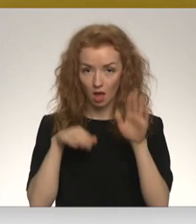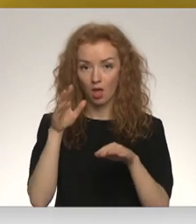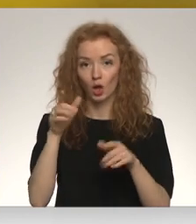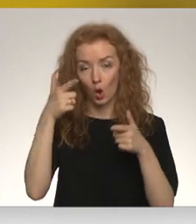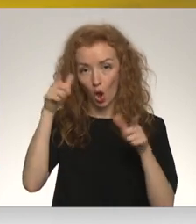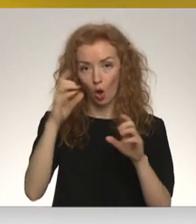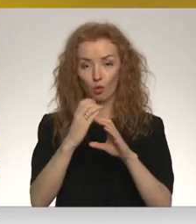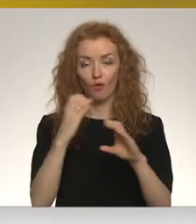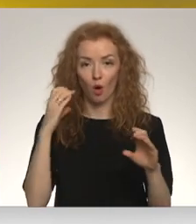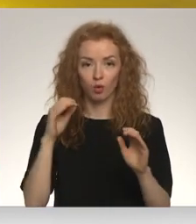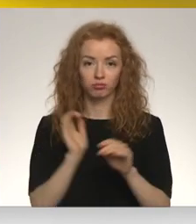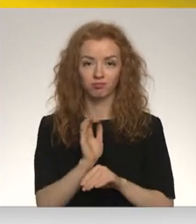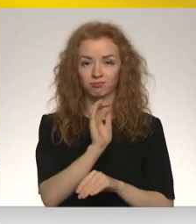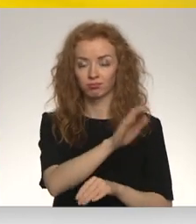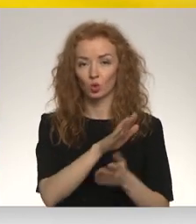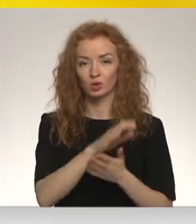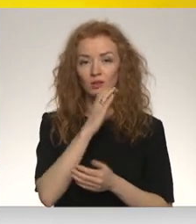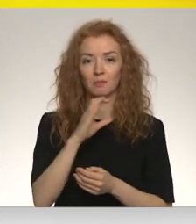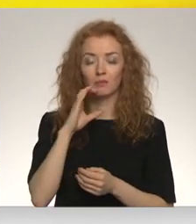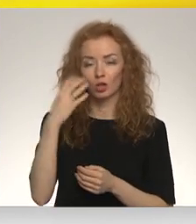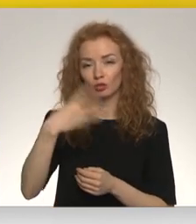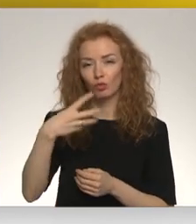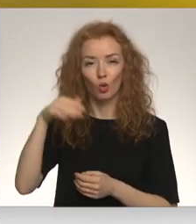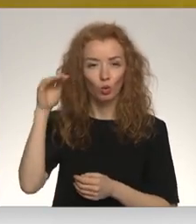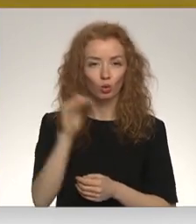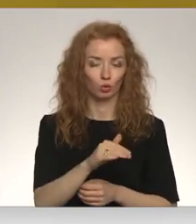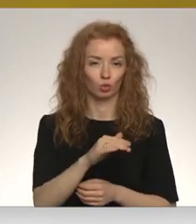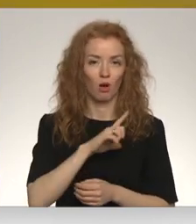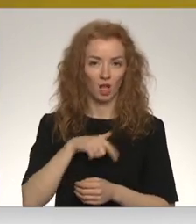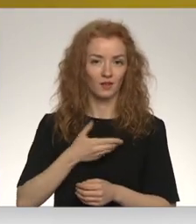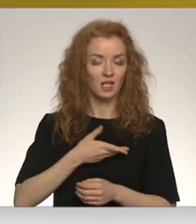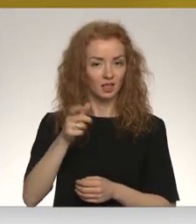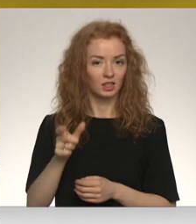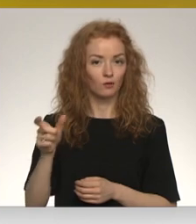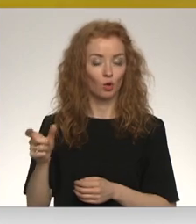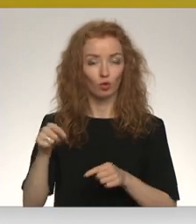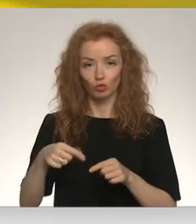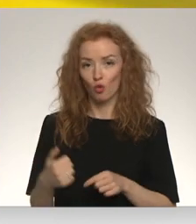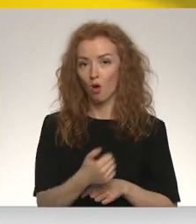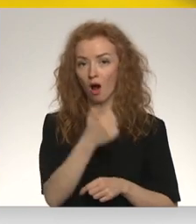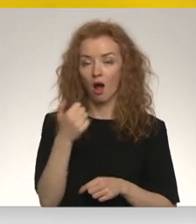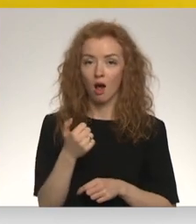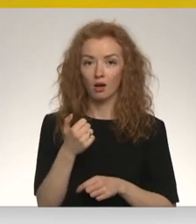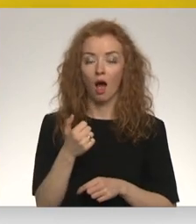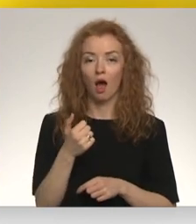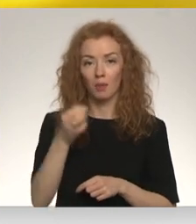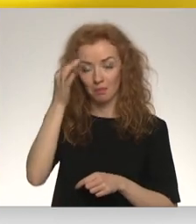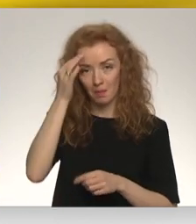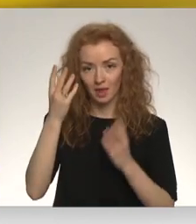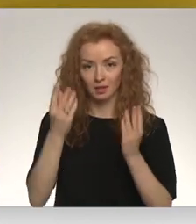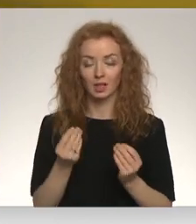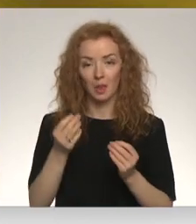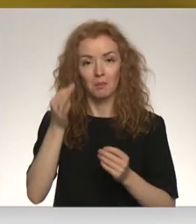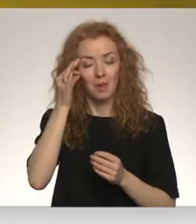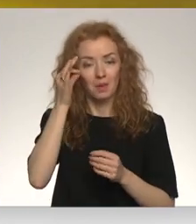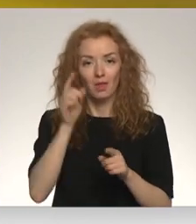Sibīri izsūtīja vairāk nekā 40 tūkstošus Latvijas iedzīvotāju. Šogad komunistiskā genocīda upuri piemiņas dienā pieminēja arī